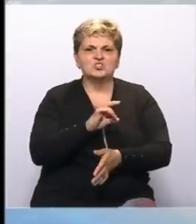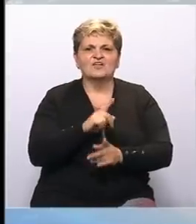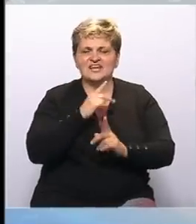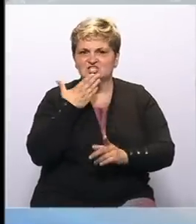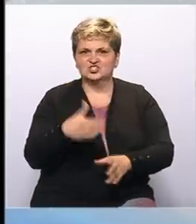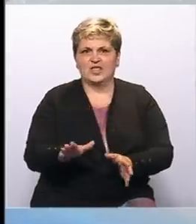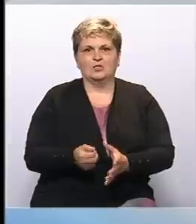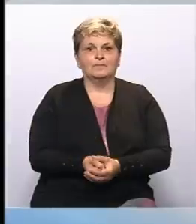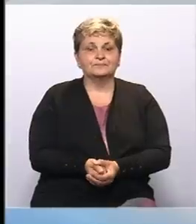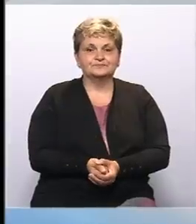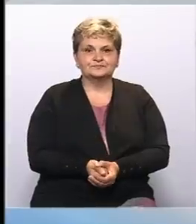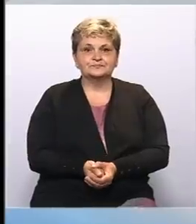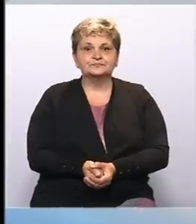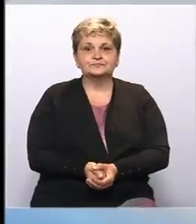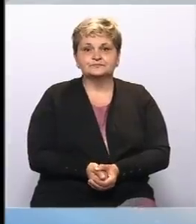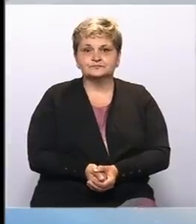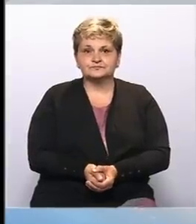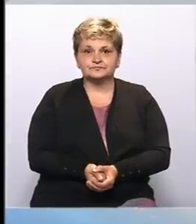štete.